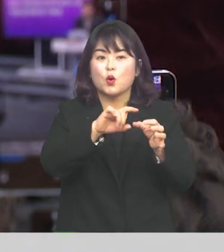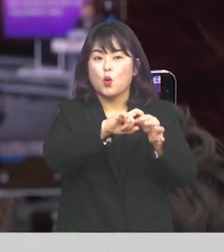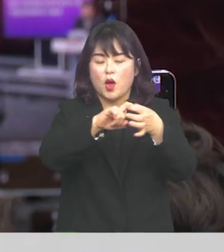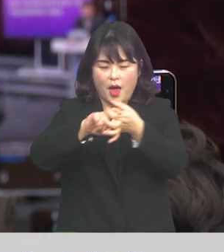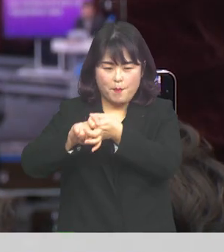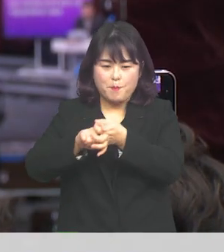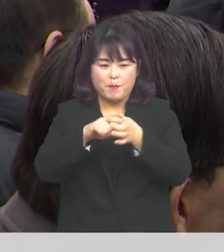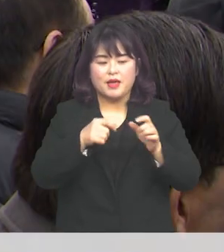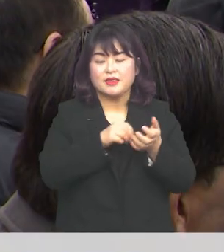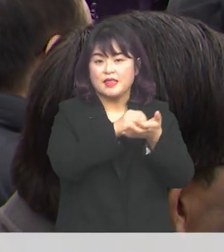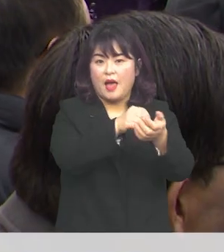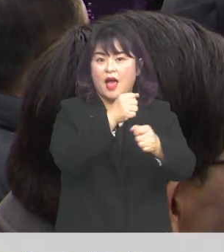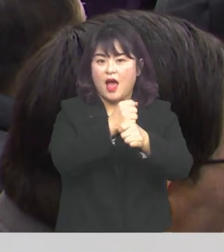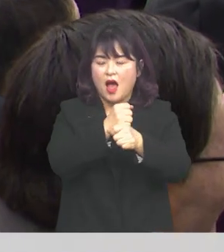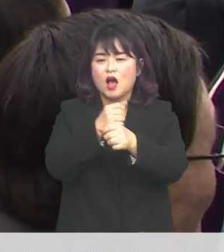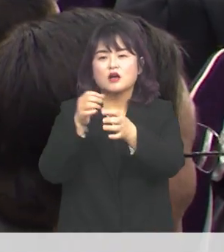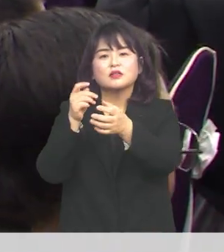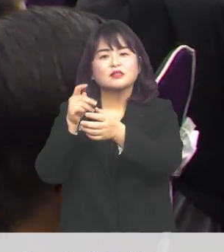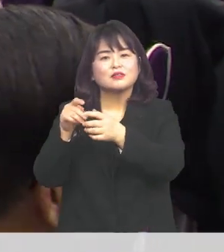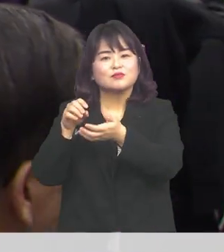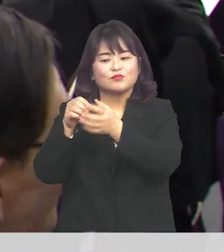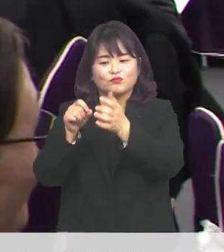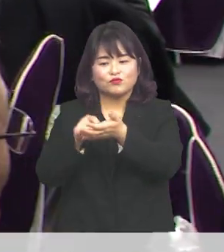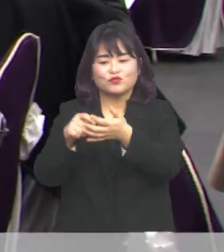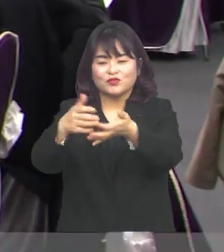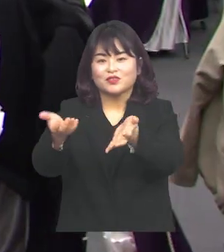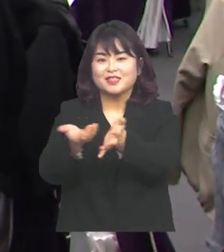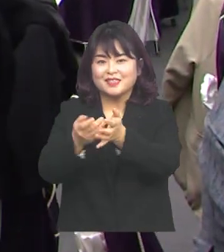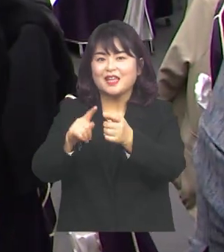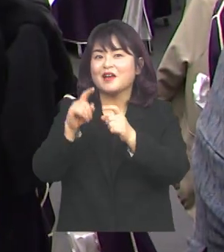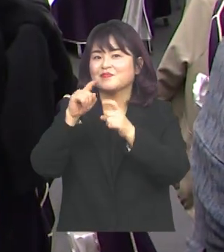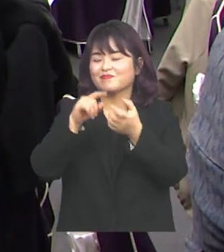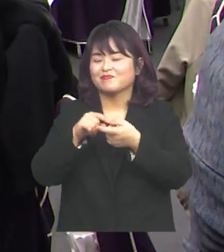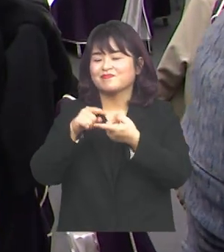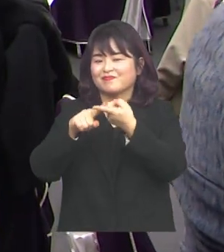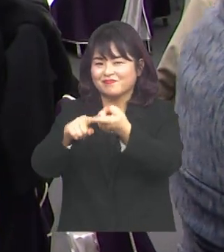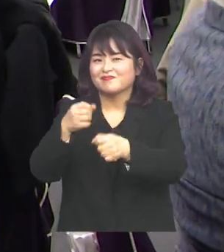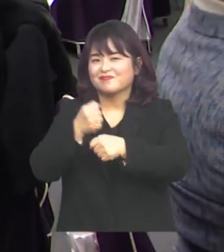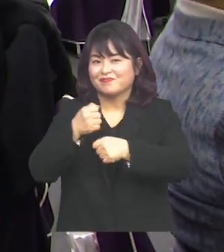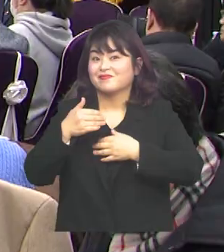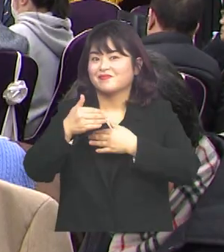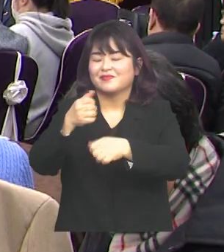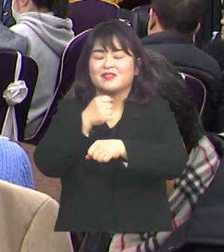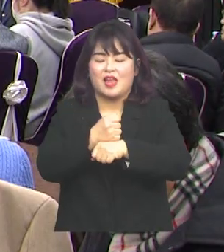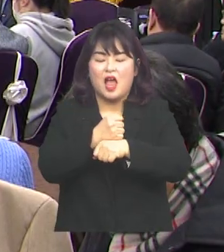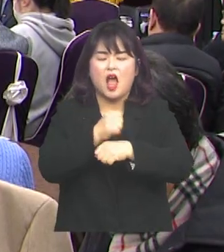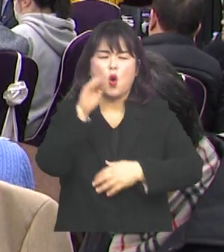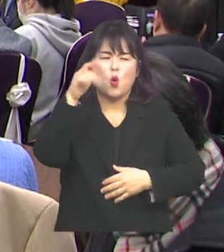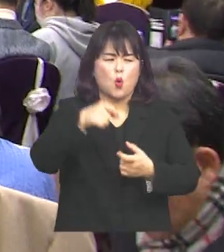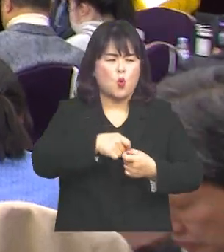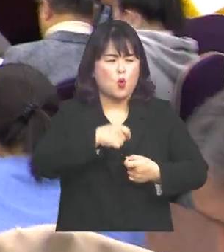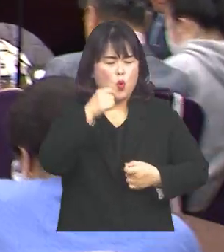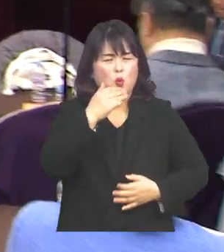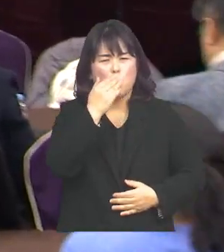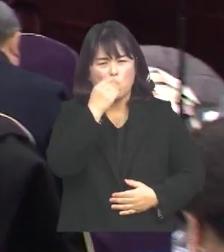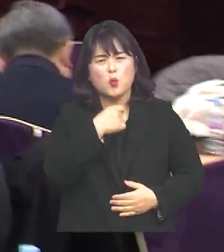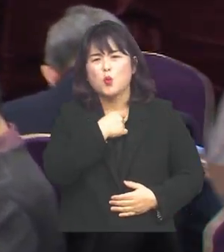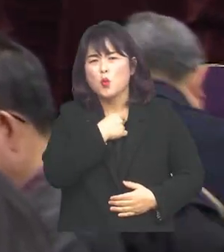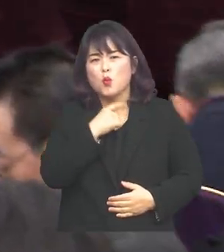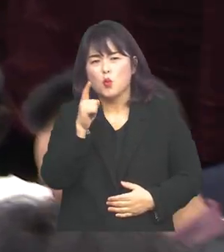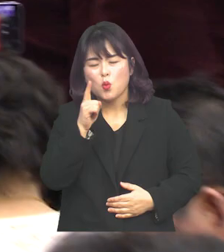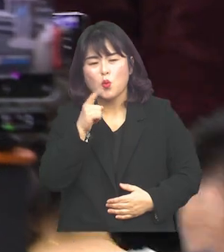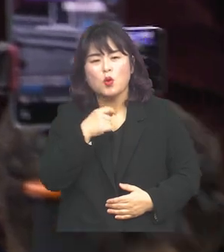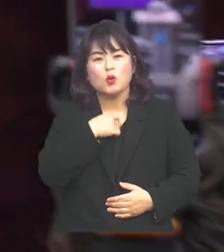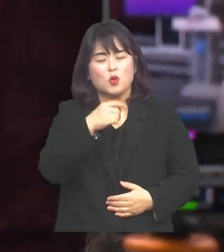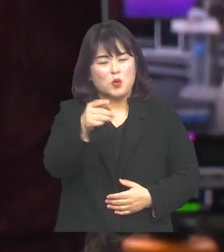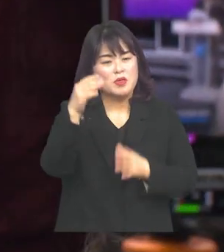참가를 위해 용인시 시민프로축구단 창단을 선언했습니다. 이 시장은 오랜 기간 프로축구단 창단을 고대해온